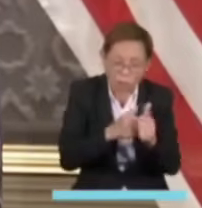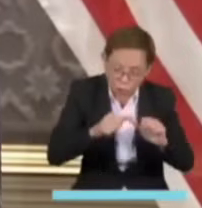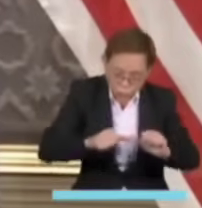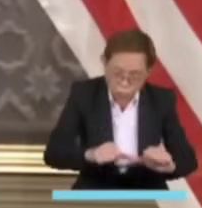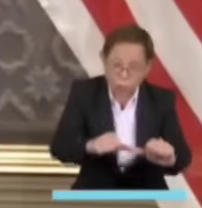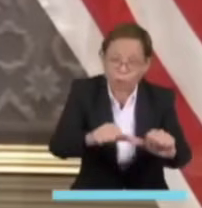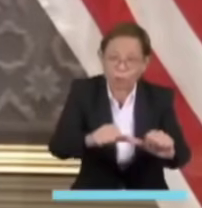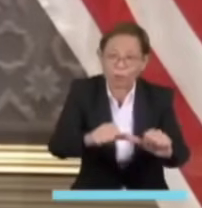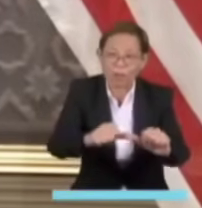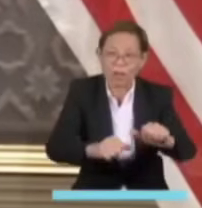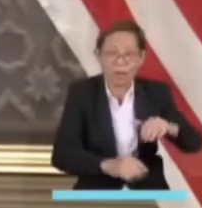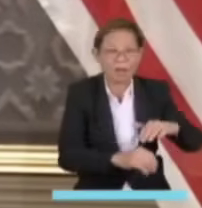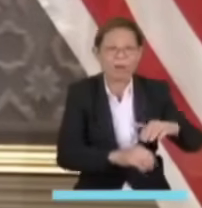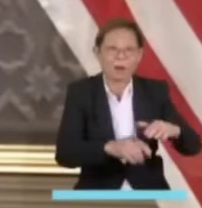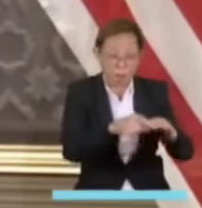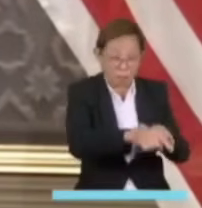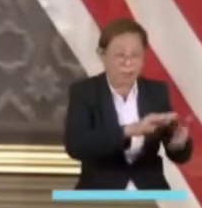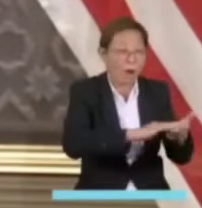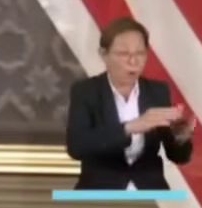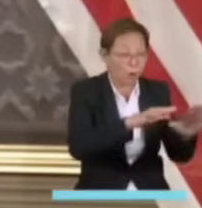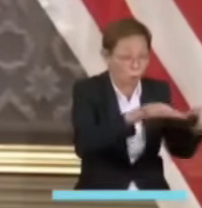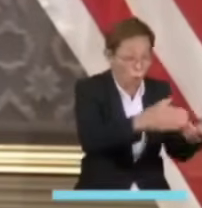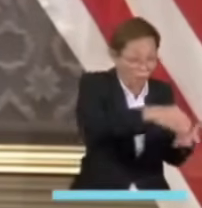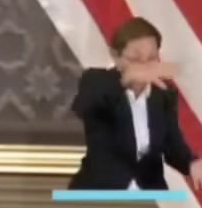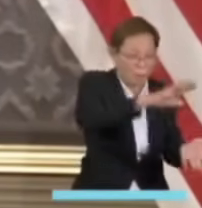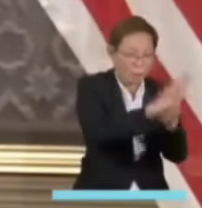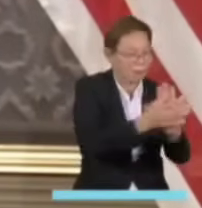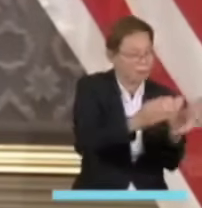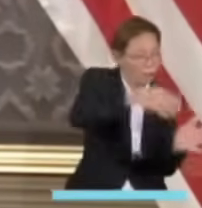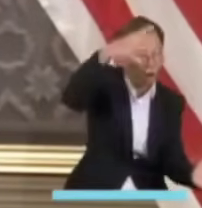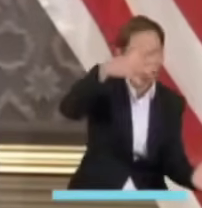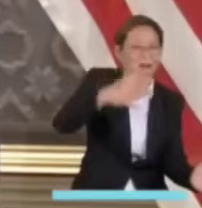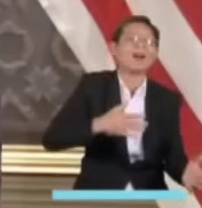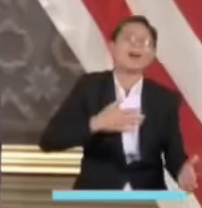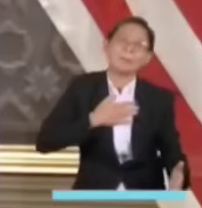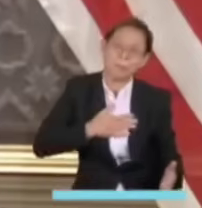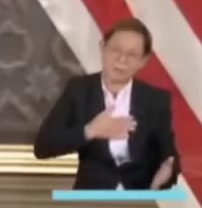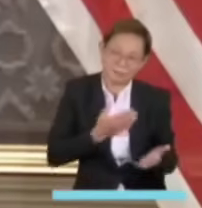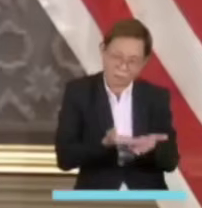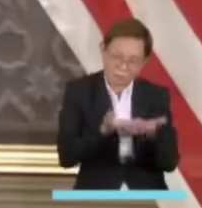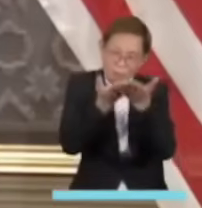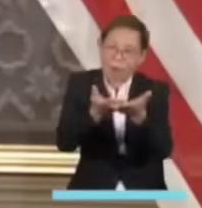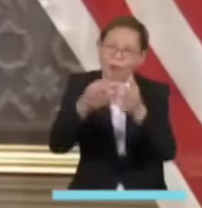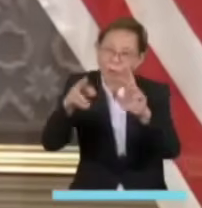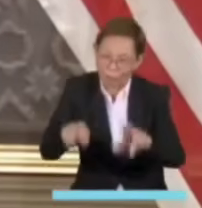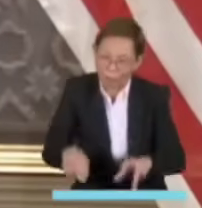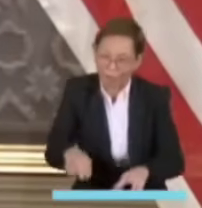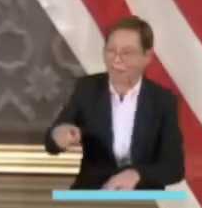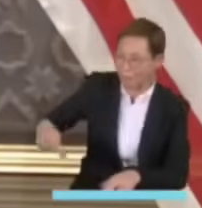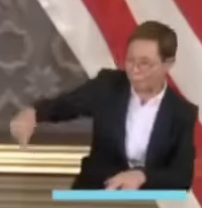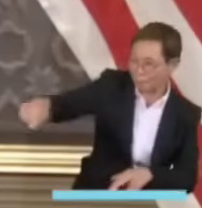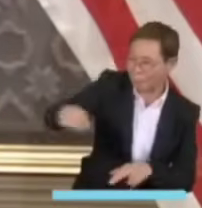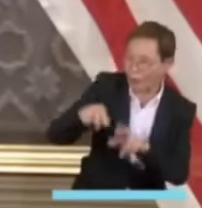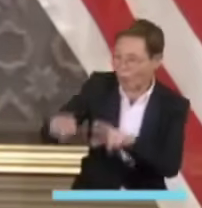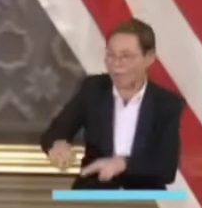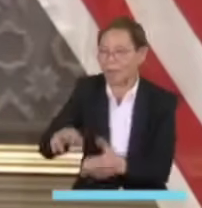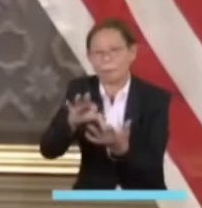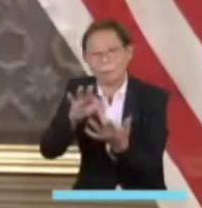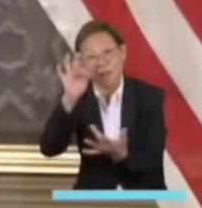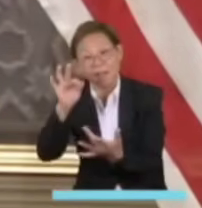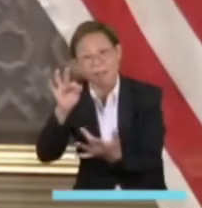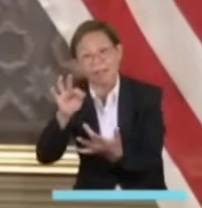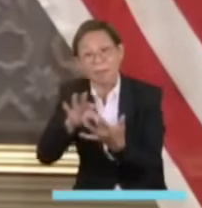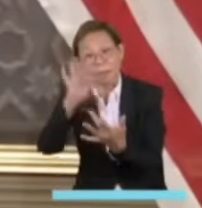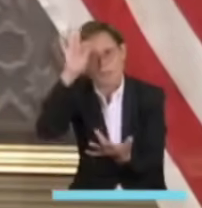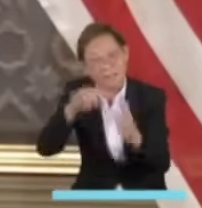yang memperkaya golongan maha kaya dan orang asing, silakan kemuka kepada rakyat dan biar rakyat memilih, sama ada